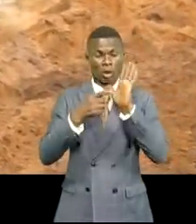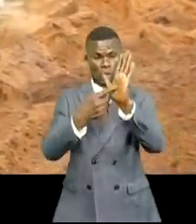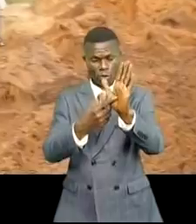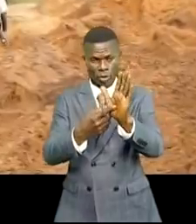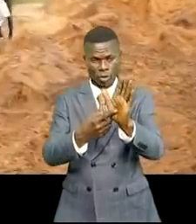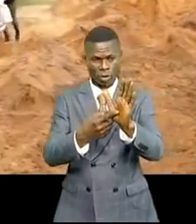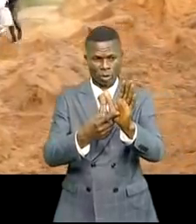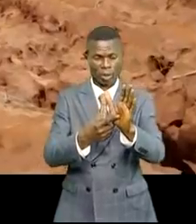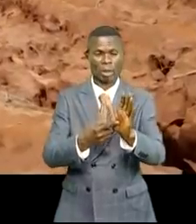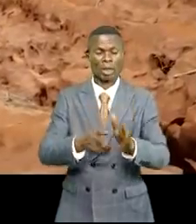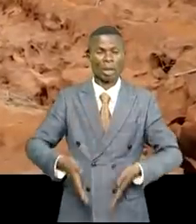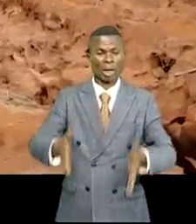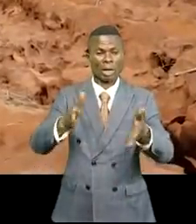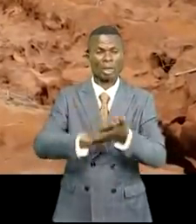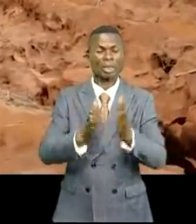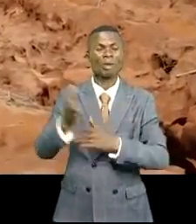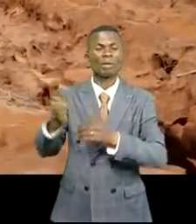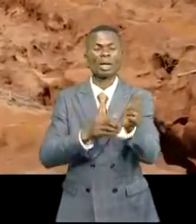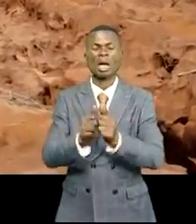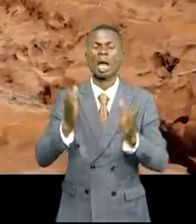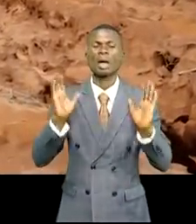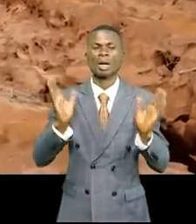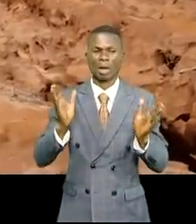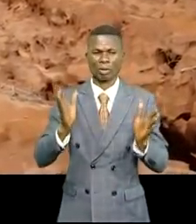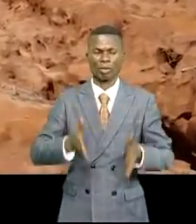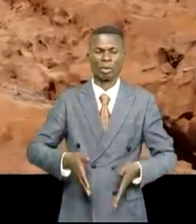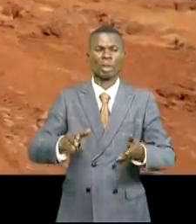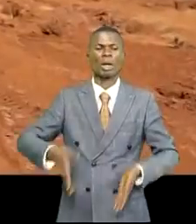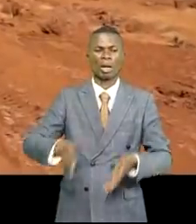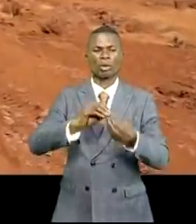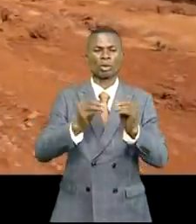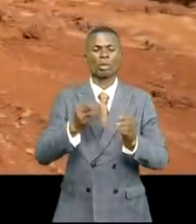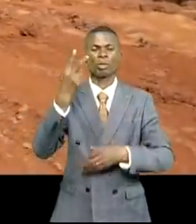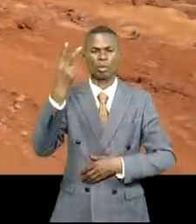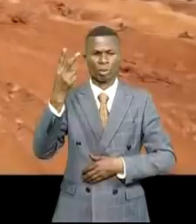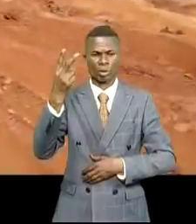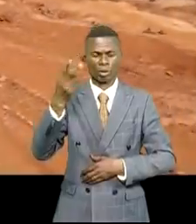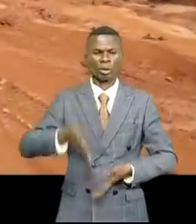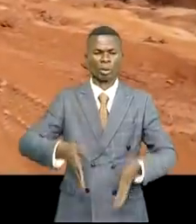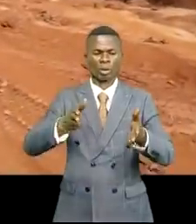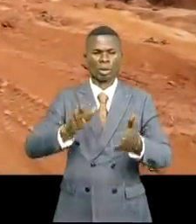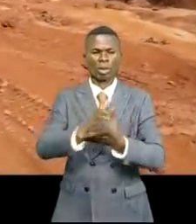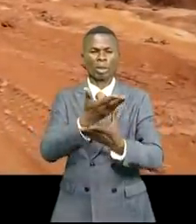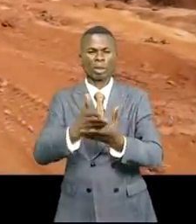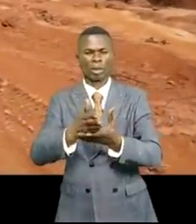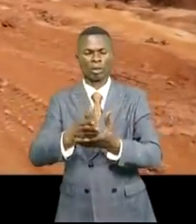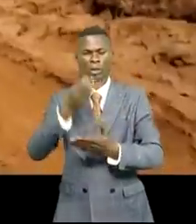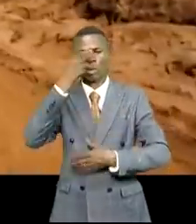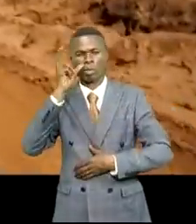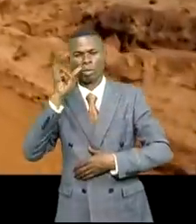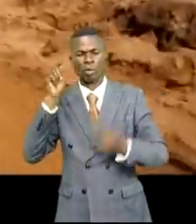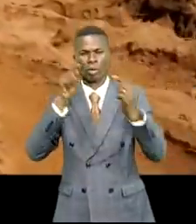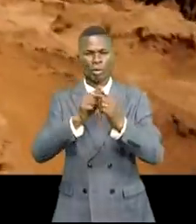allusion à l'état actuel des dégradations très avancées de la nationale numéro 2 dans son tronçon compris entre Bukavu